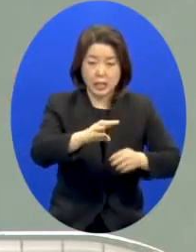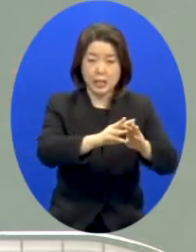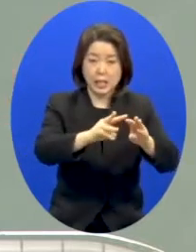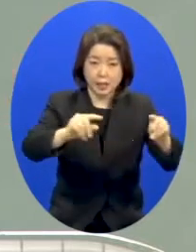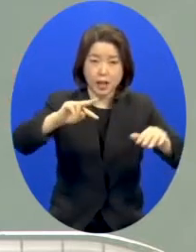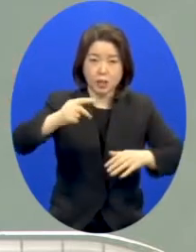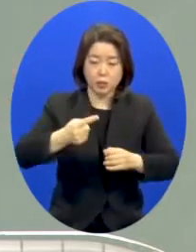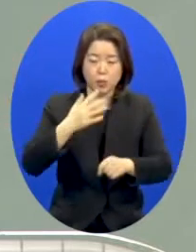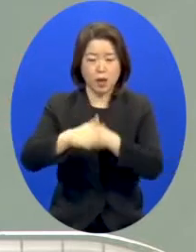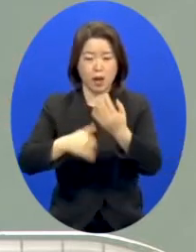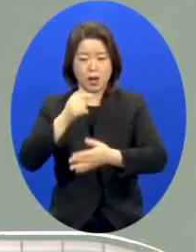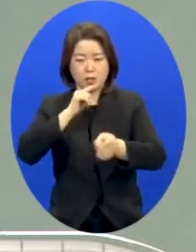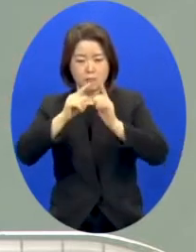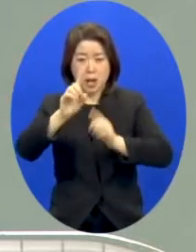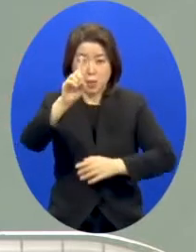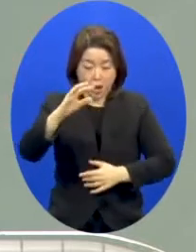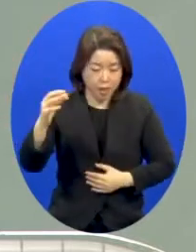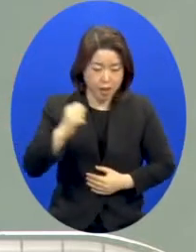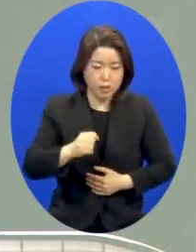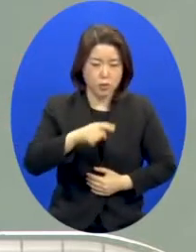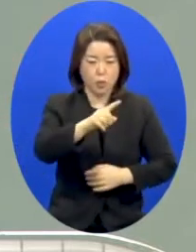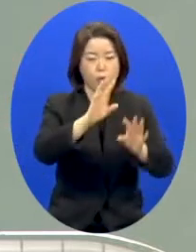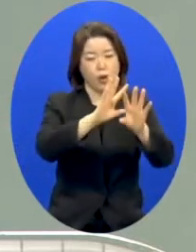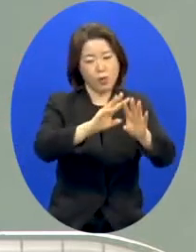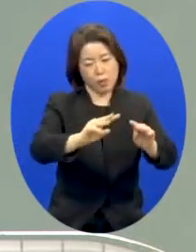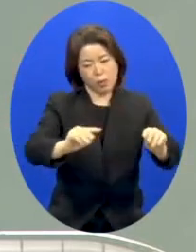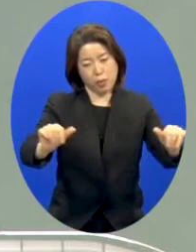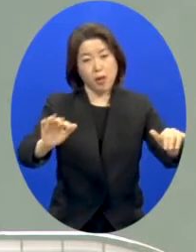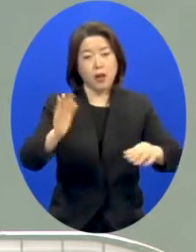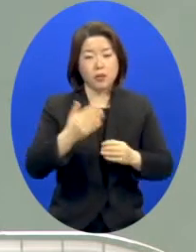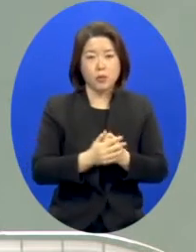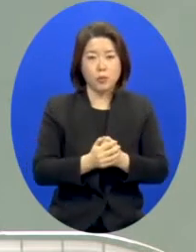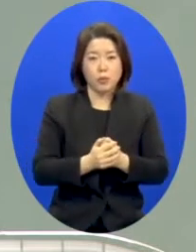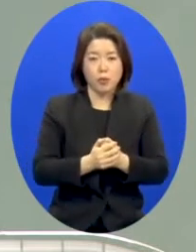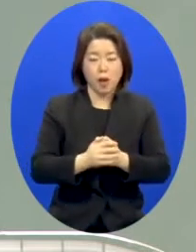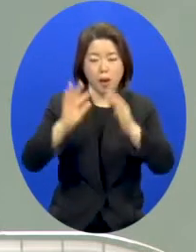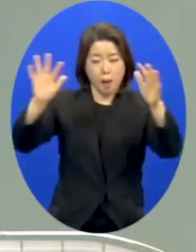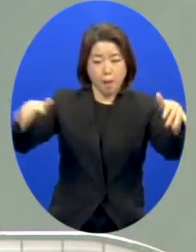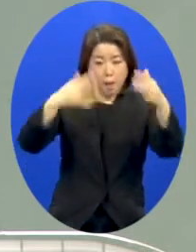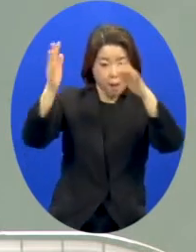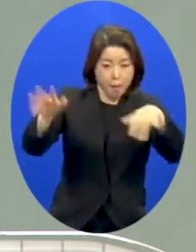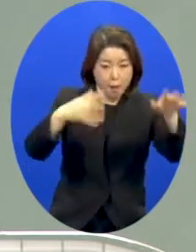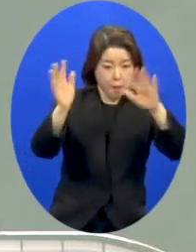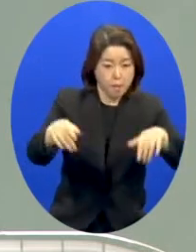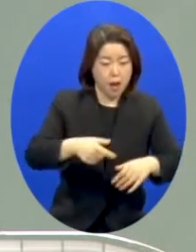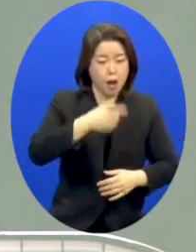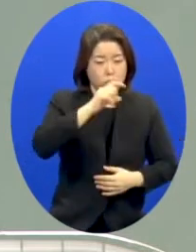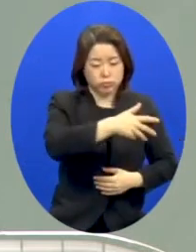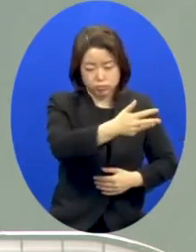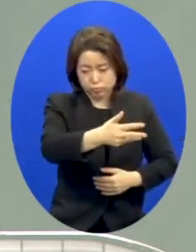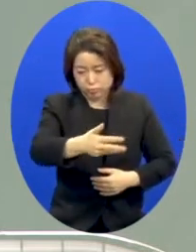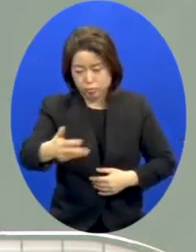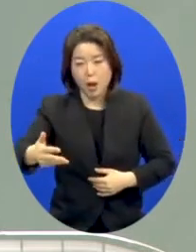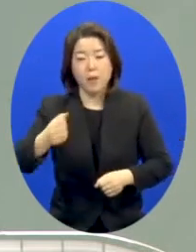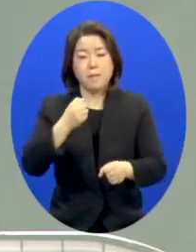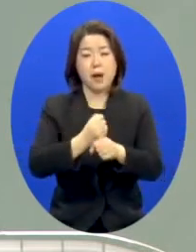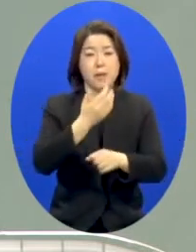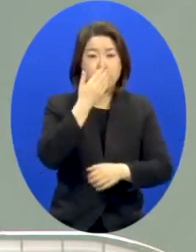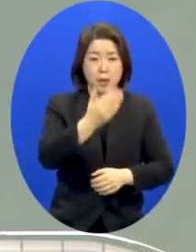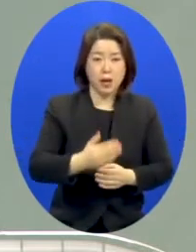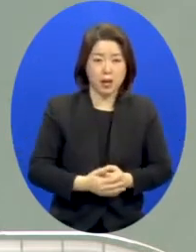하나님의 말씀으로 노 계시고 그리고 바람을 불게 하셔서 다 물이 되어 흐르게 만드신다고